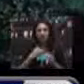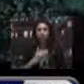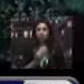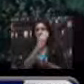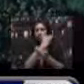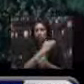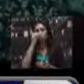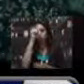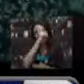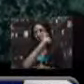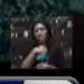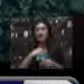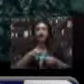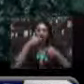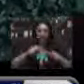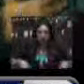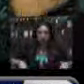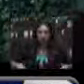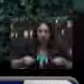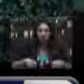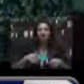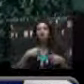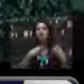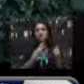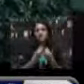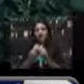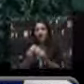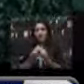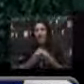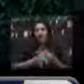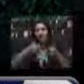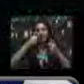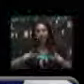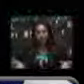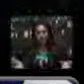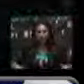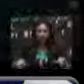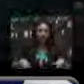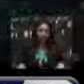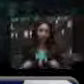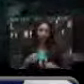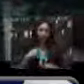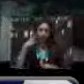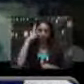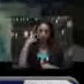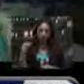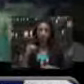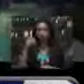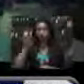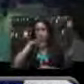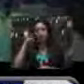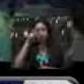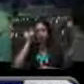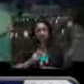واوديه واخرج بيه واجي بيه واخرجه بره وكده ويمشي بيه، وانا مبسوطه من اهل الخير اللي جابوا